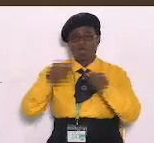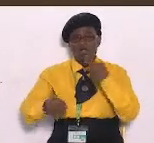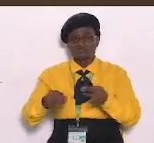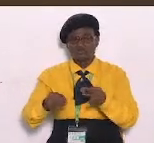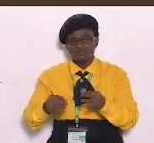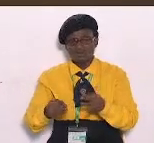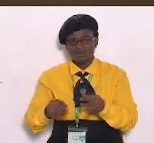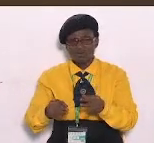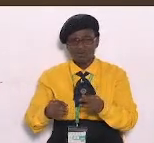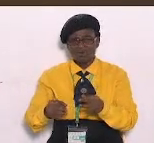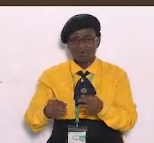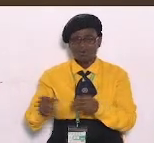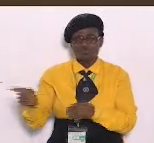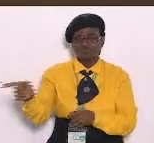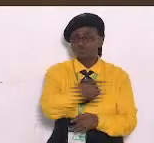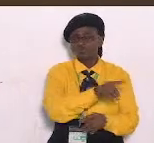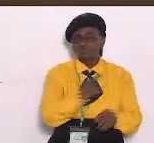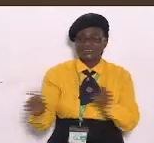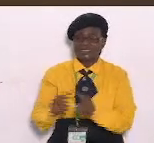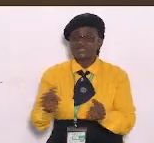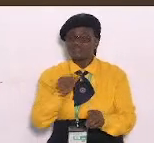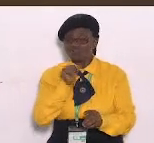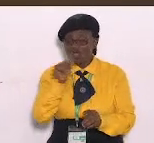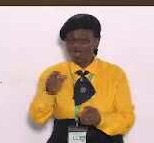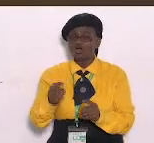tribunal tu ne l'as